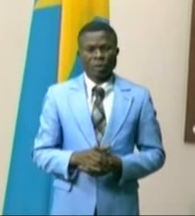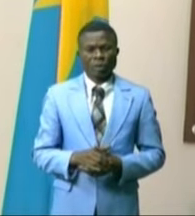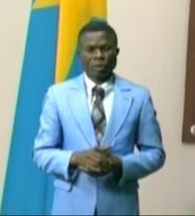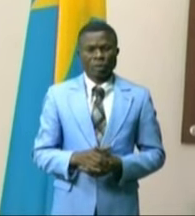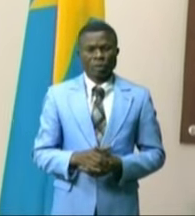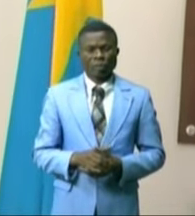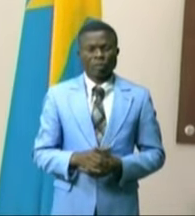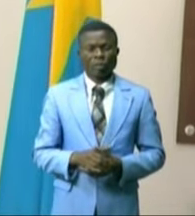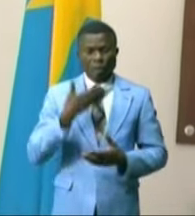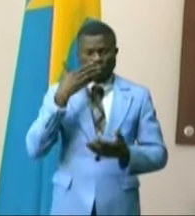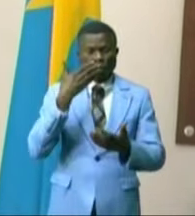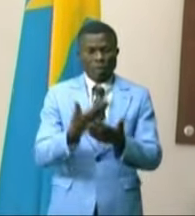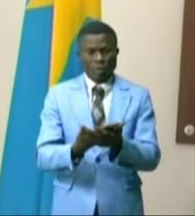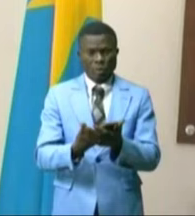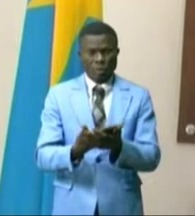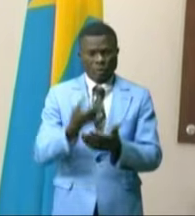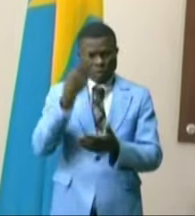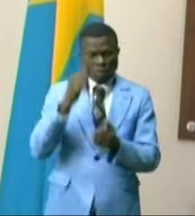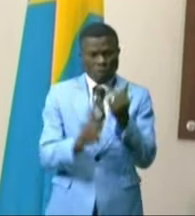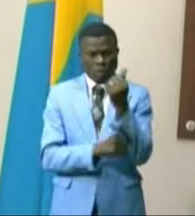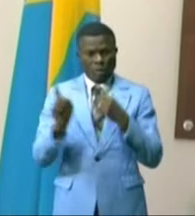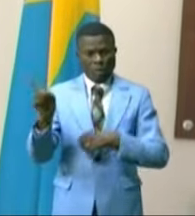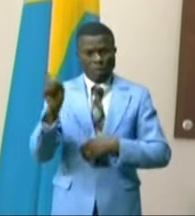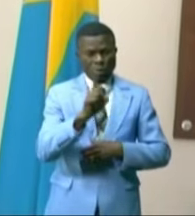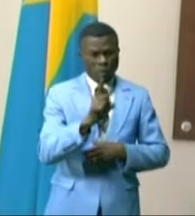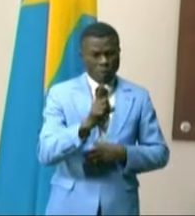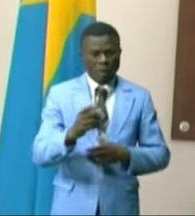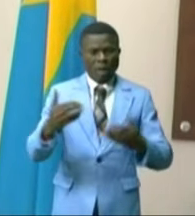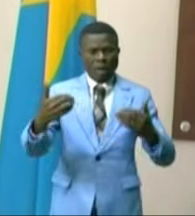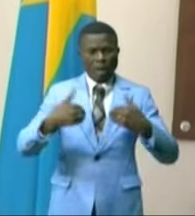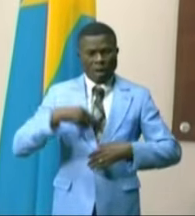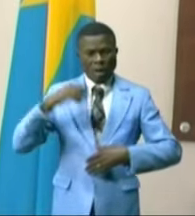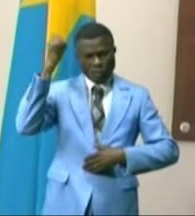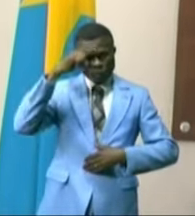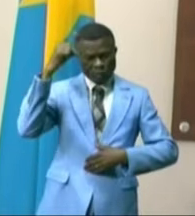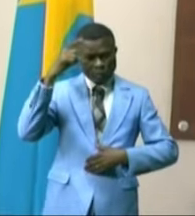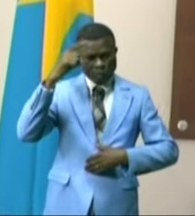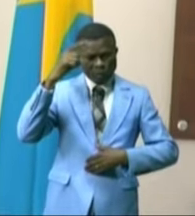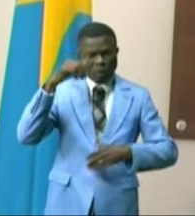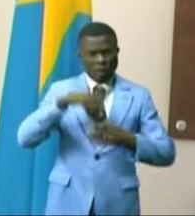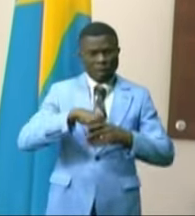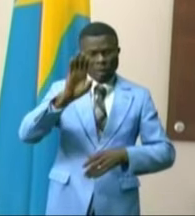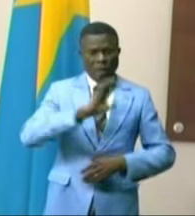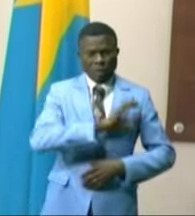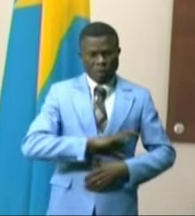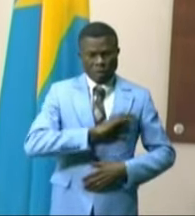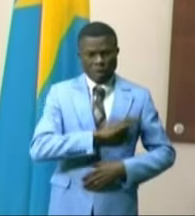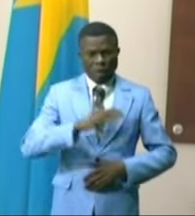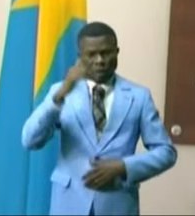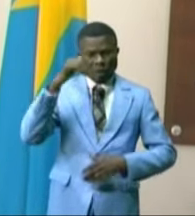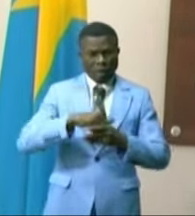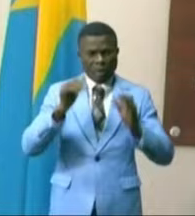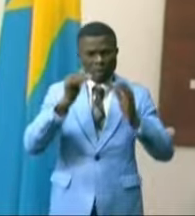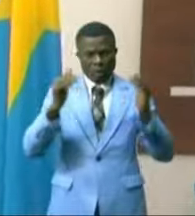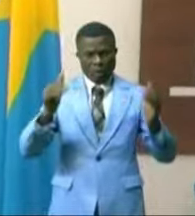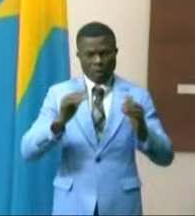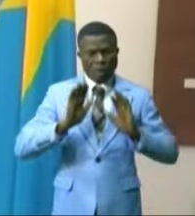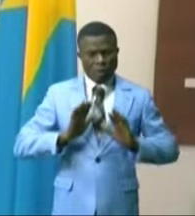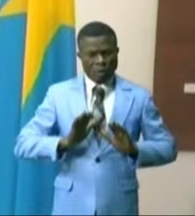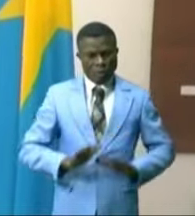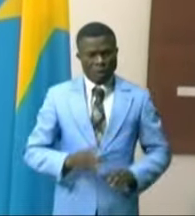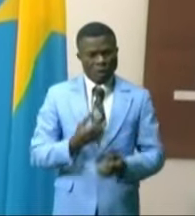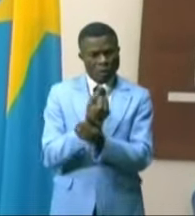Il se remet à tout un chacun d'user de la sagesse dans son comportement, dans la paix, la douceur,